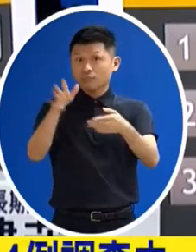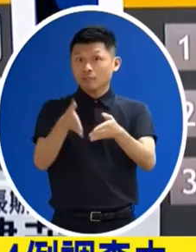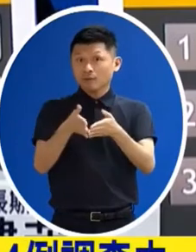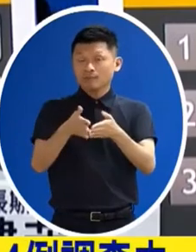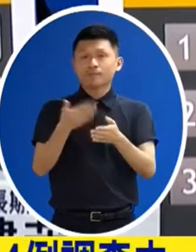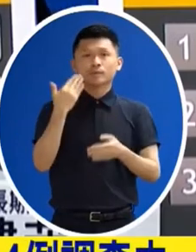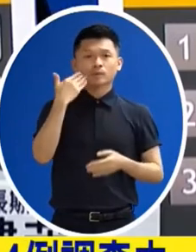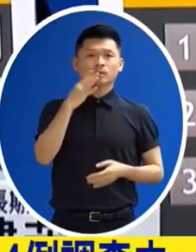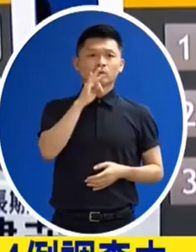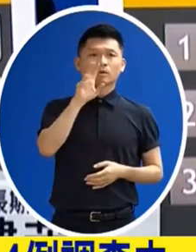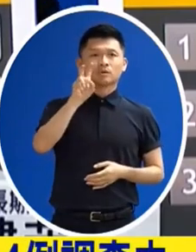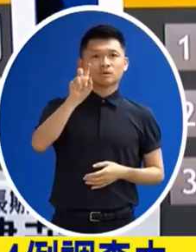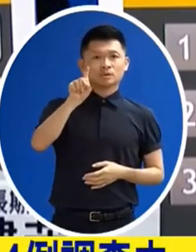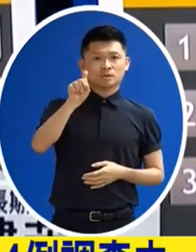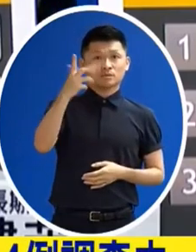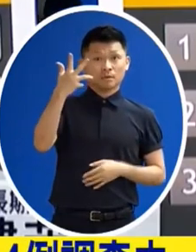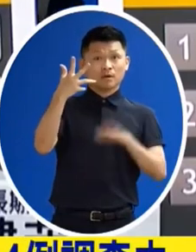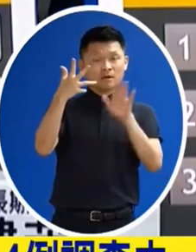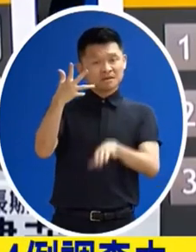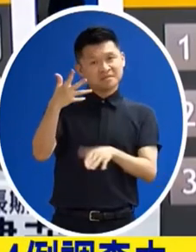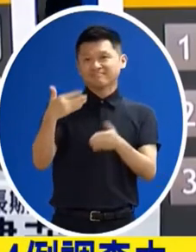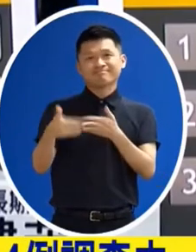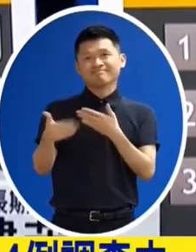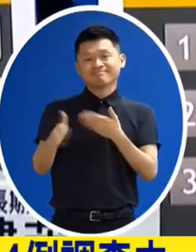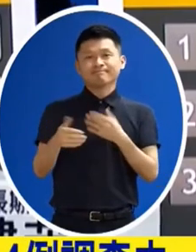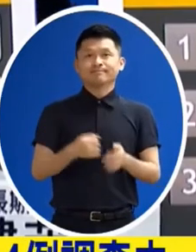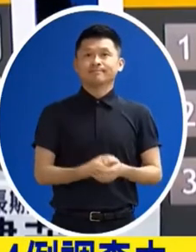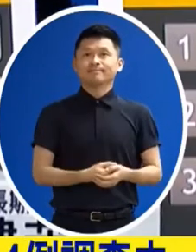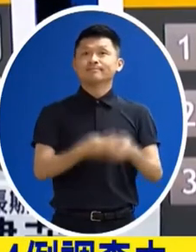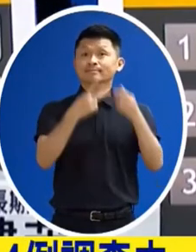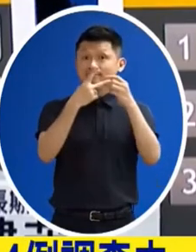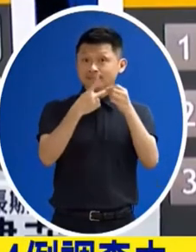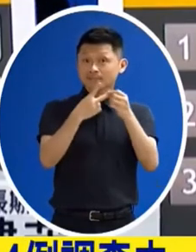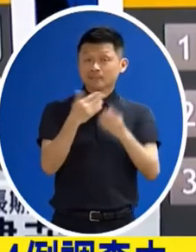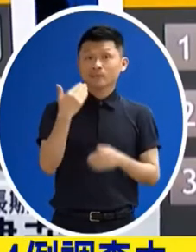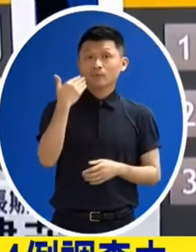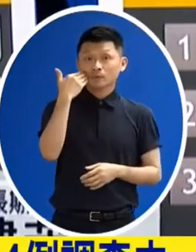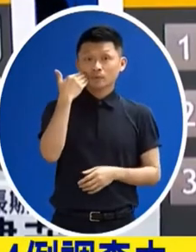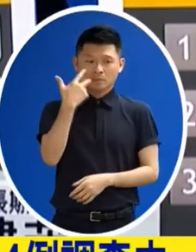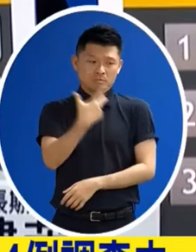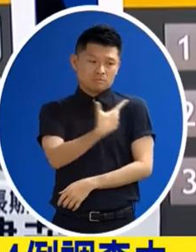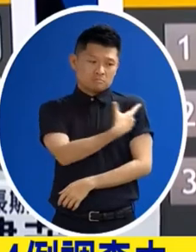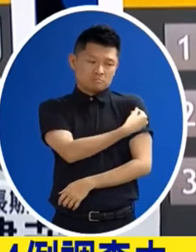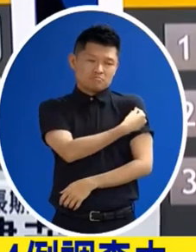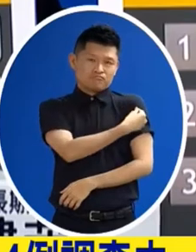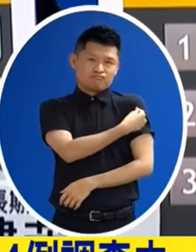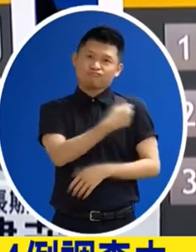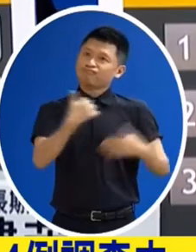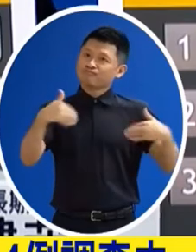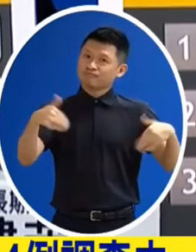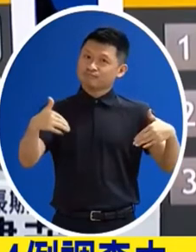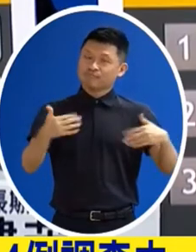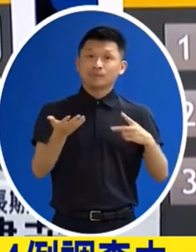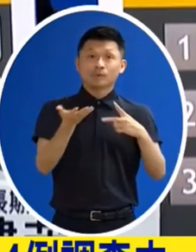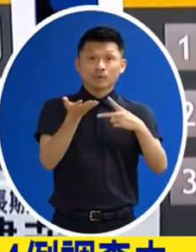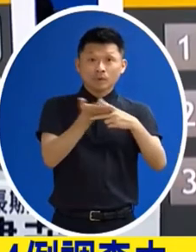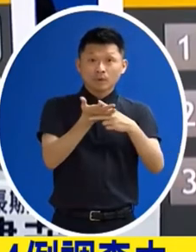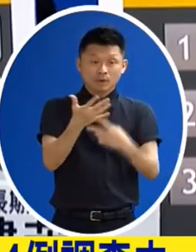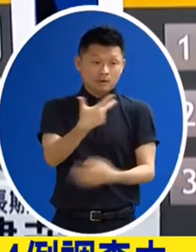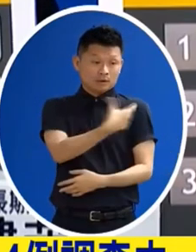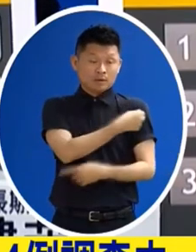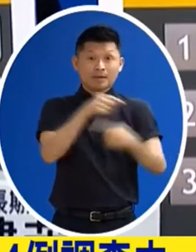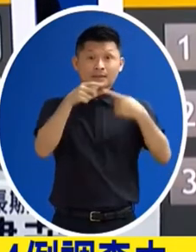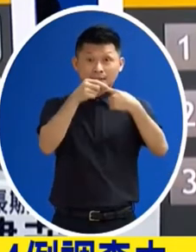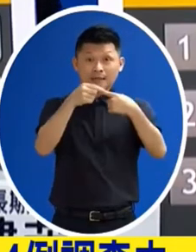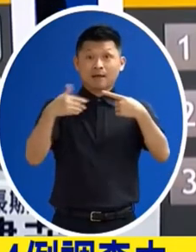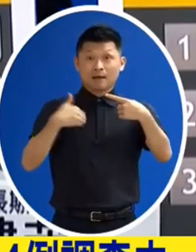满18岁者不适用哈。那第二部分是如果他是属于未接种疫苗者或者是他的接种第一剂